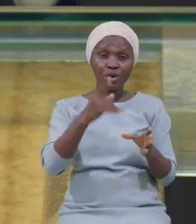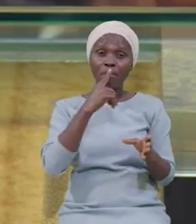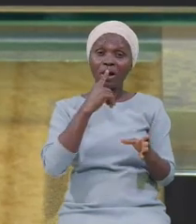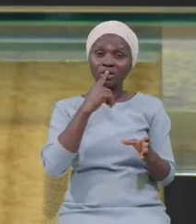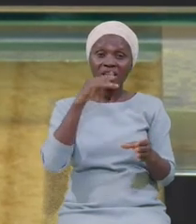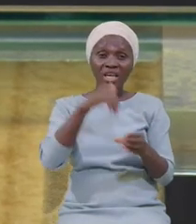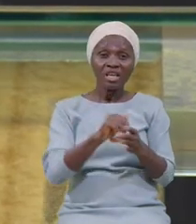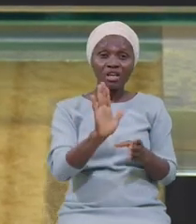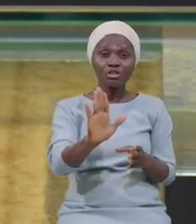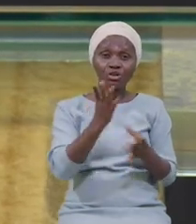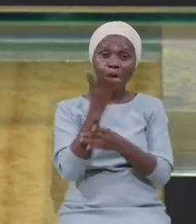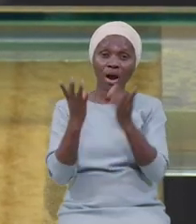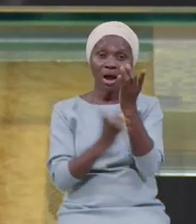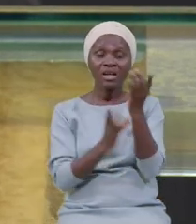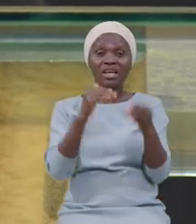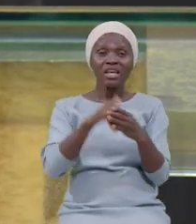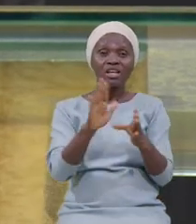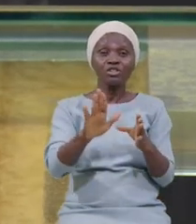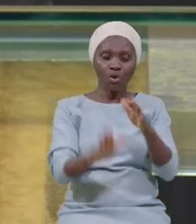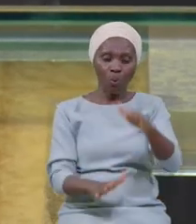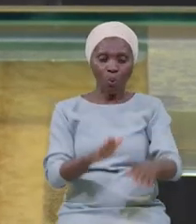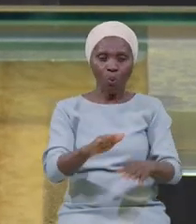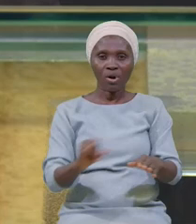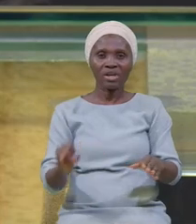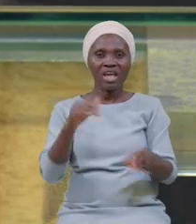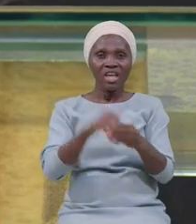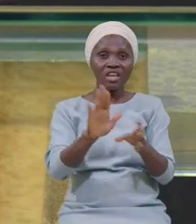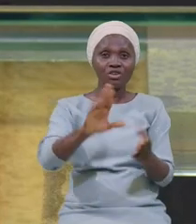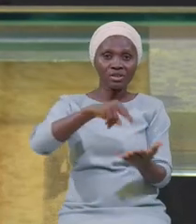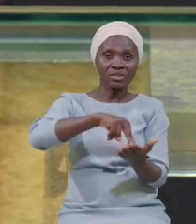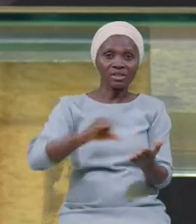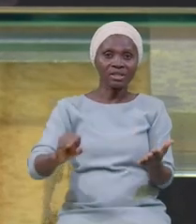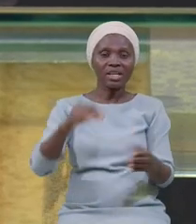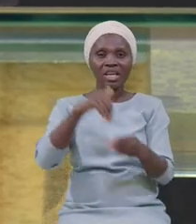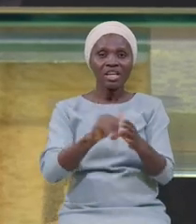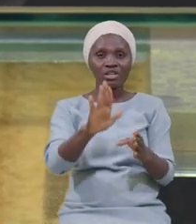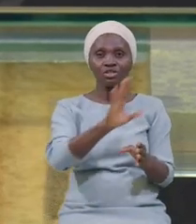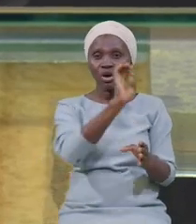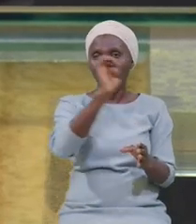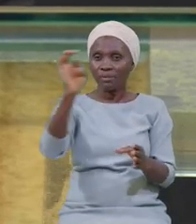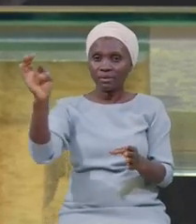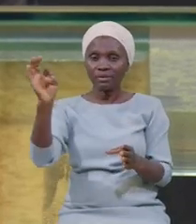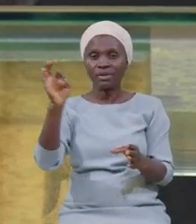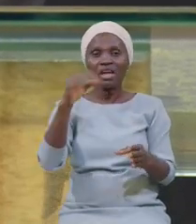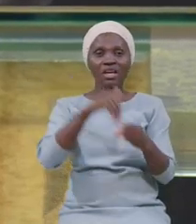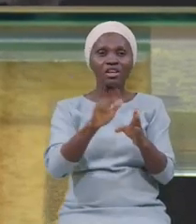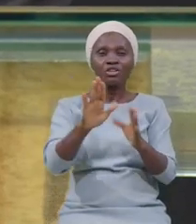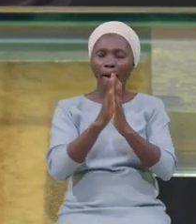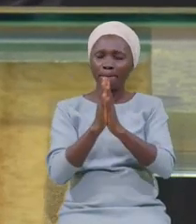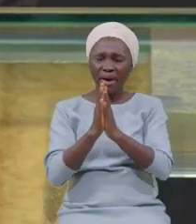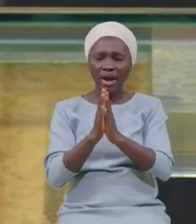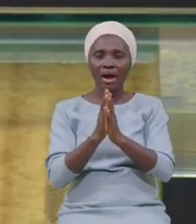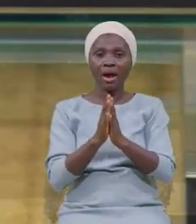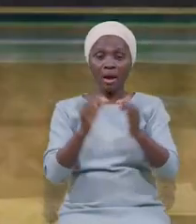bouche, dans vos mains, dans votre marche, dans votre position debout, dans votre évangélisation, dans votre prière,